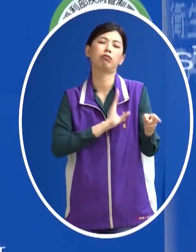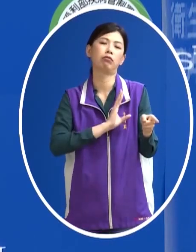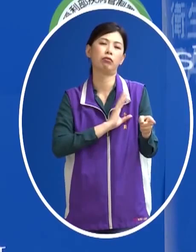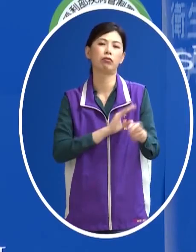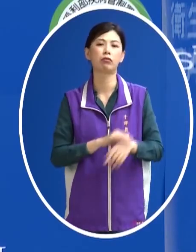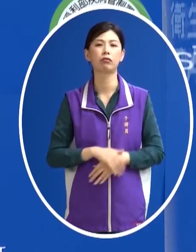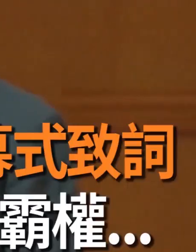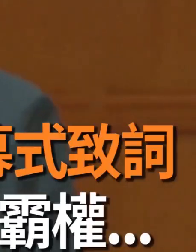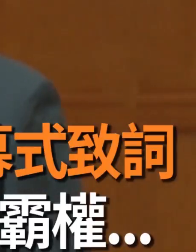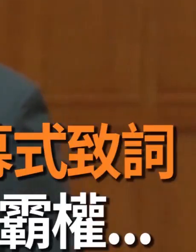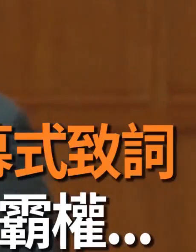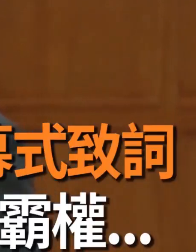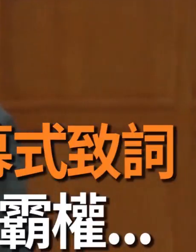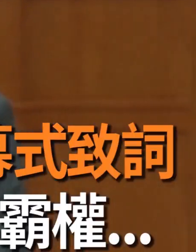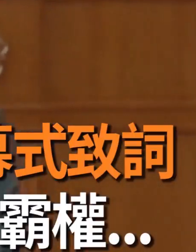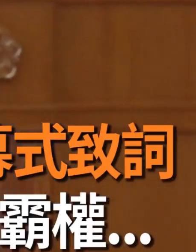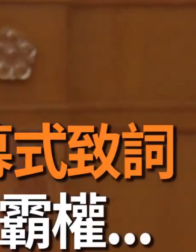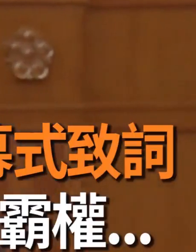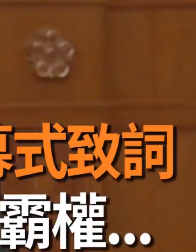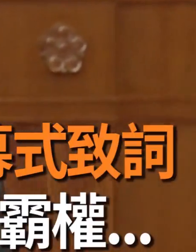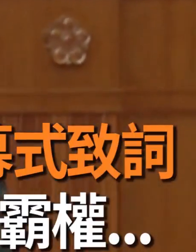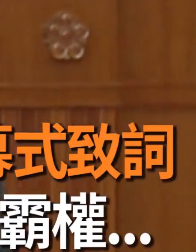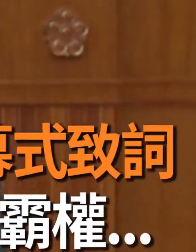们应该的了哈。